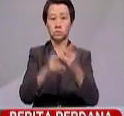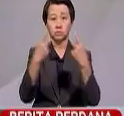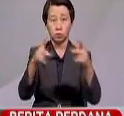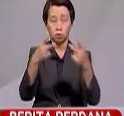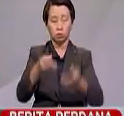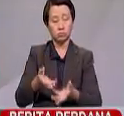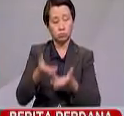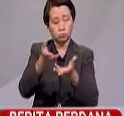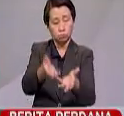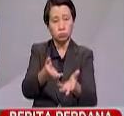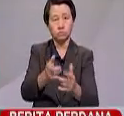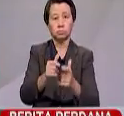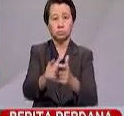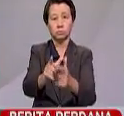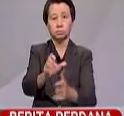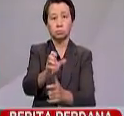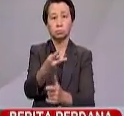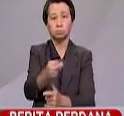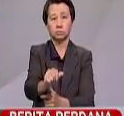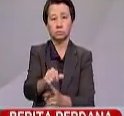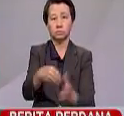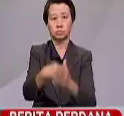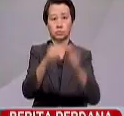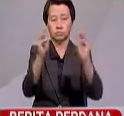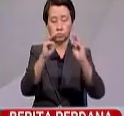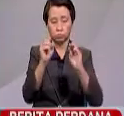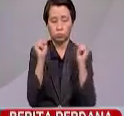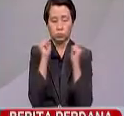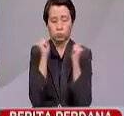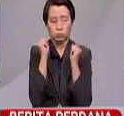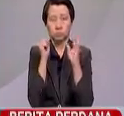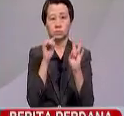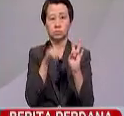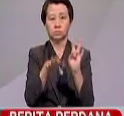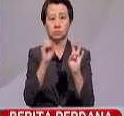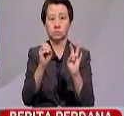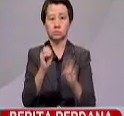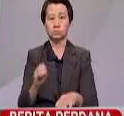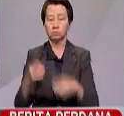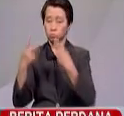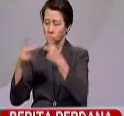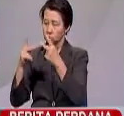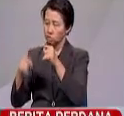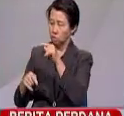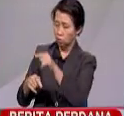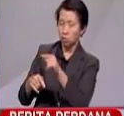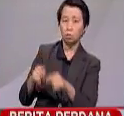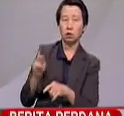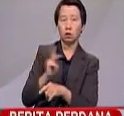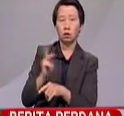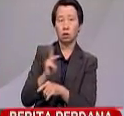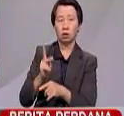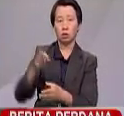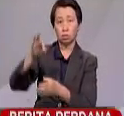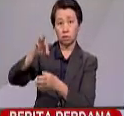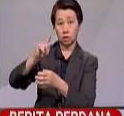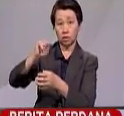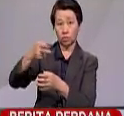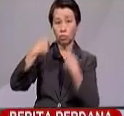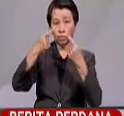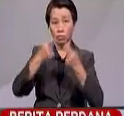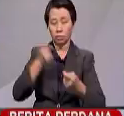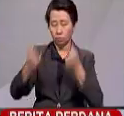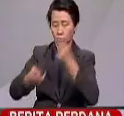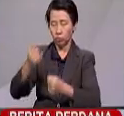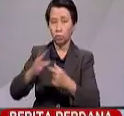menyalurkan sumbangan buat pelarian Syria sempena kempen musim sejuk 7.0. Butik yang dimiliki Koperasi Tabung Haji itu berjaya